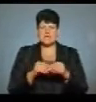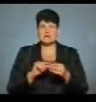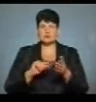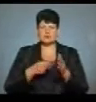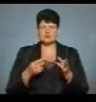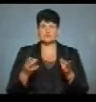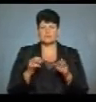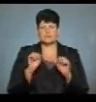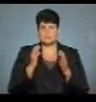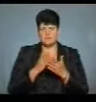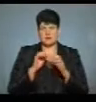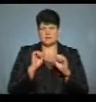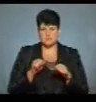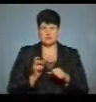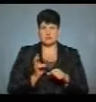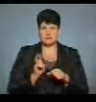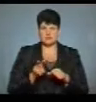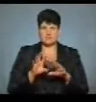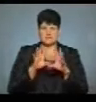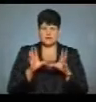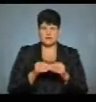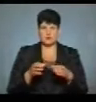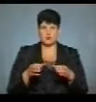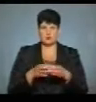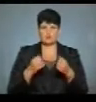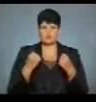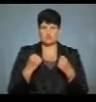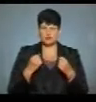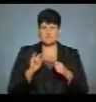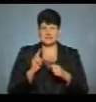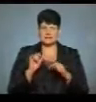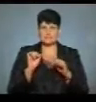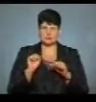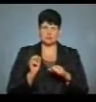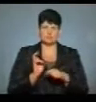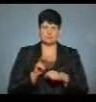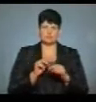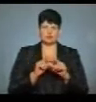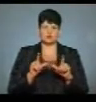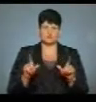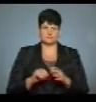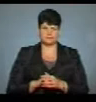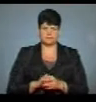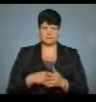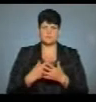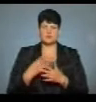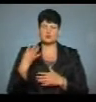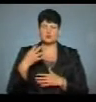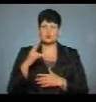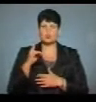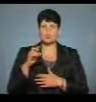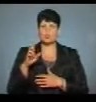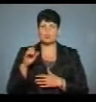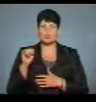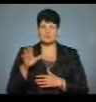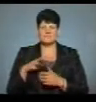відвідувати загальну групу по фізкультурі в школі, і просто, що дитина здорова, може відвідувати школу. Майже 40 кубів намулу